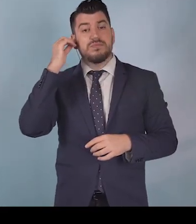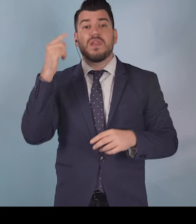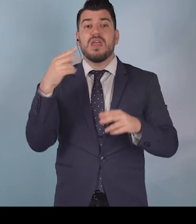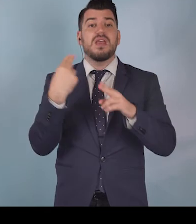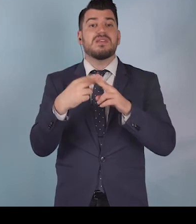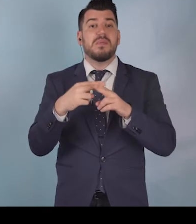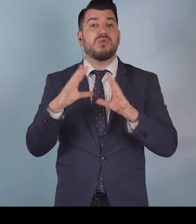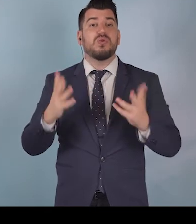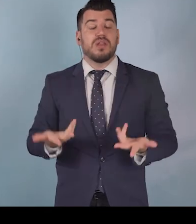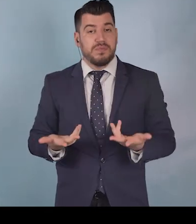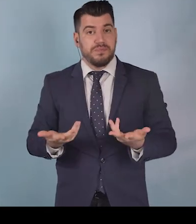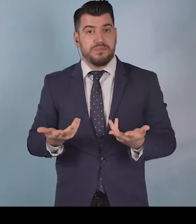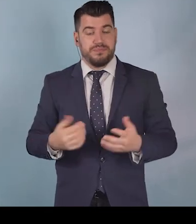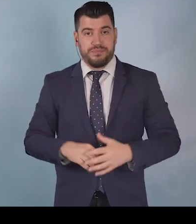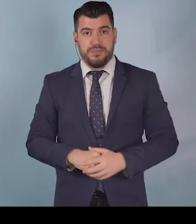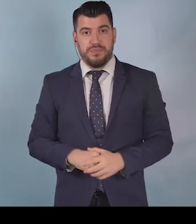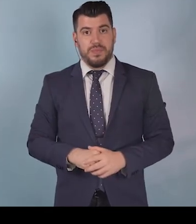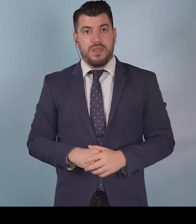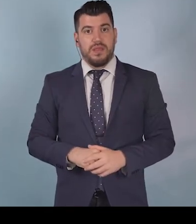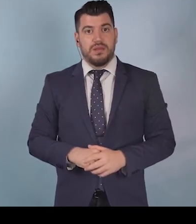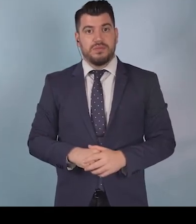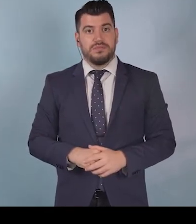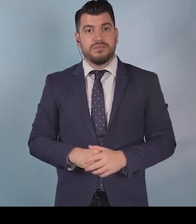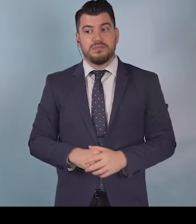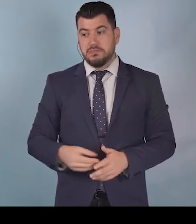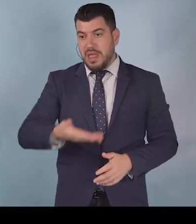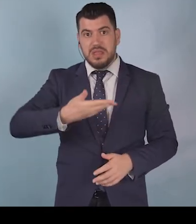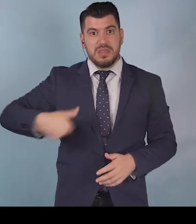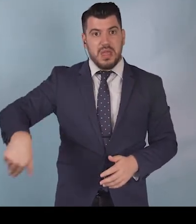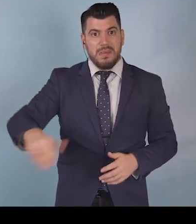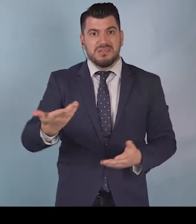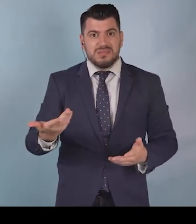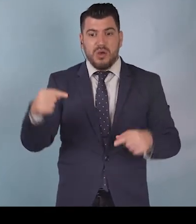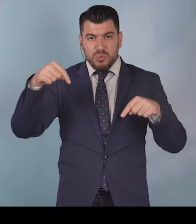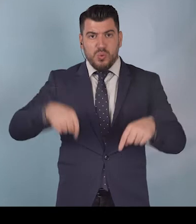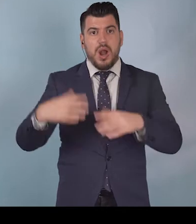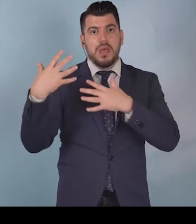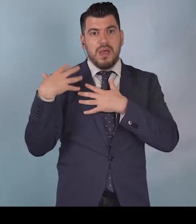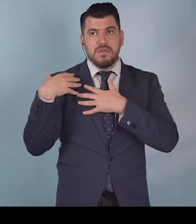κανένα. Είναι, αφορά τους ανθρώπους. Πες καθοικονομία, ούτε ελληνική λύση. Ούτε ελληνική λύση, όλος.